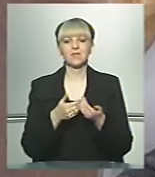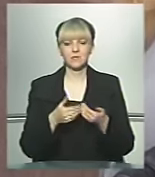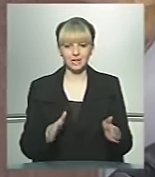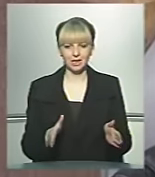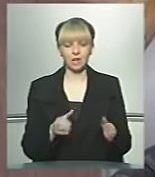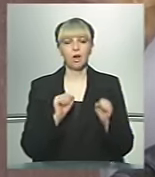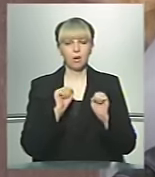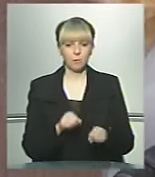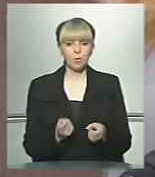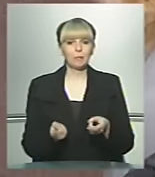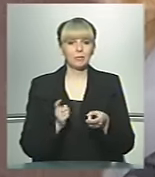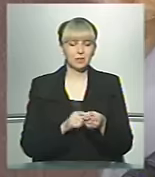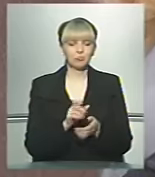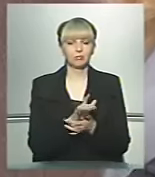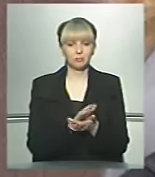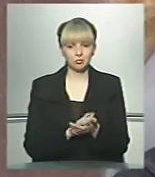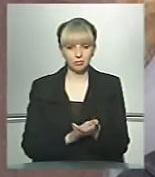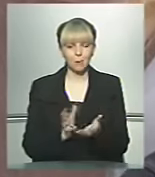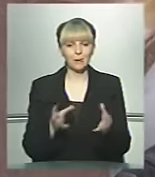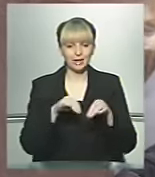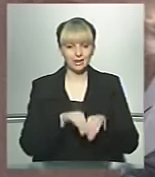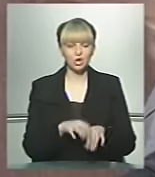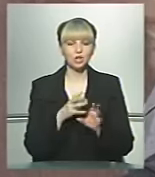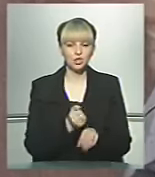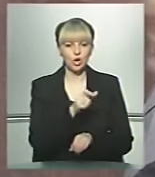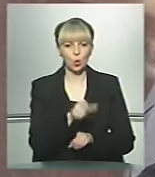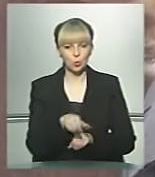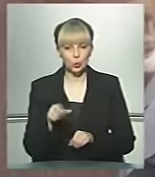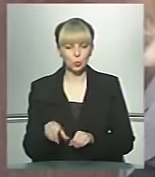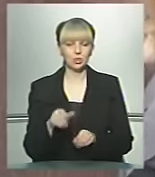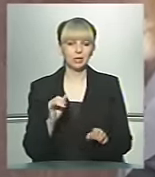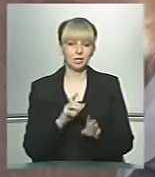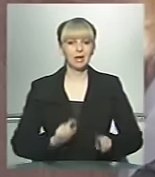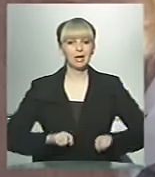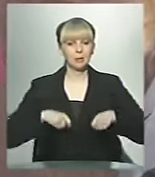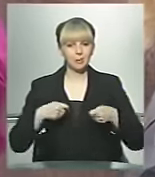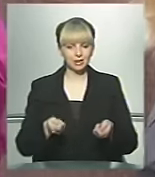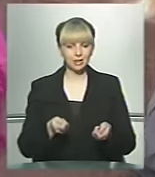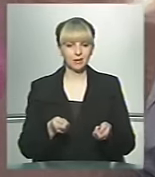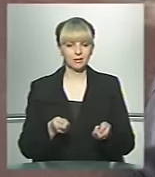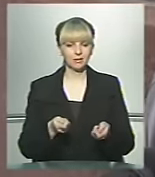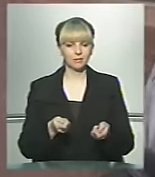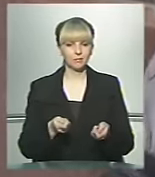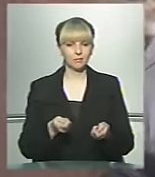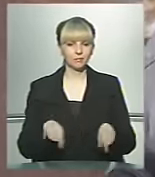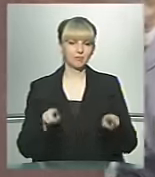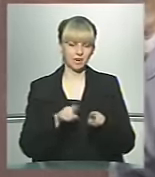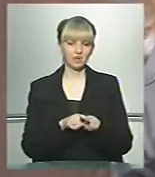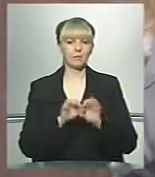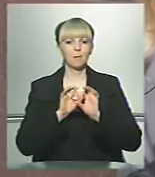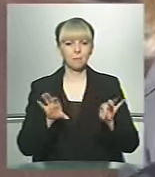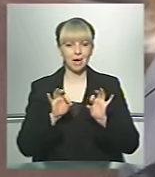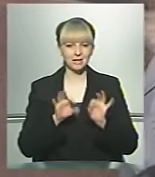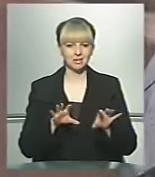тобто можуть приєднатися в подальшому ще люди і передати такий свій меседж.